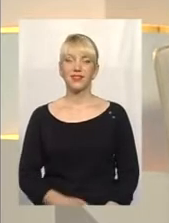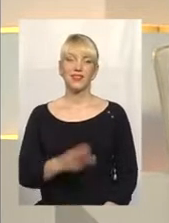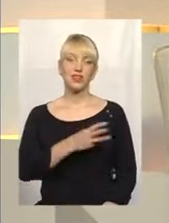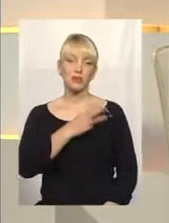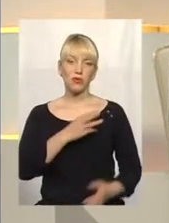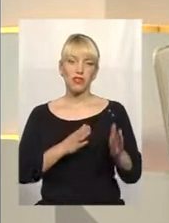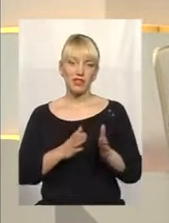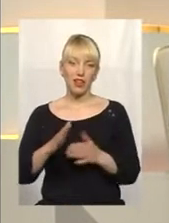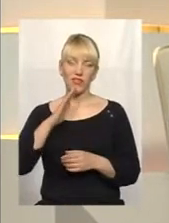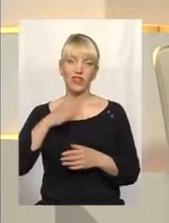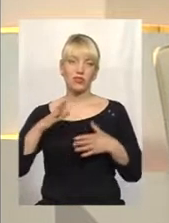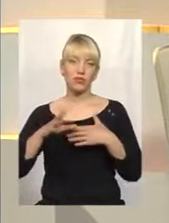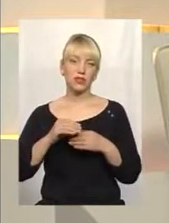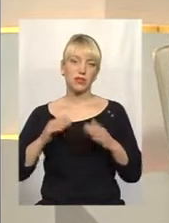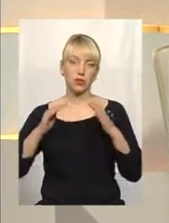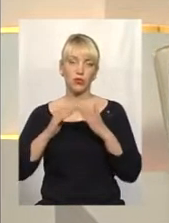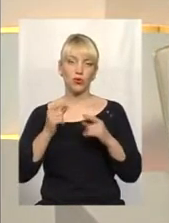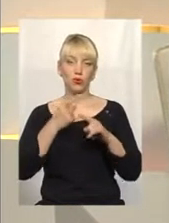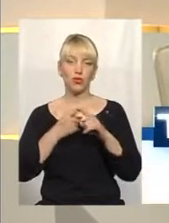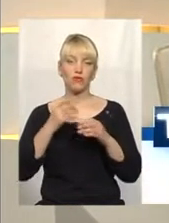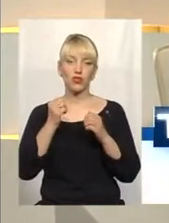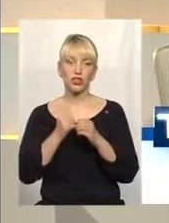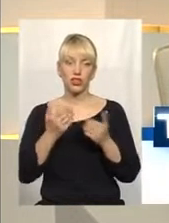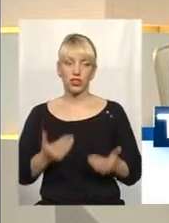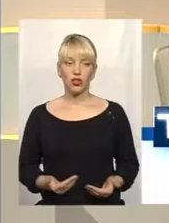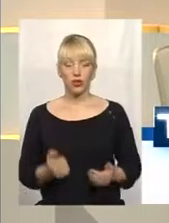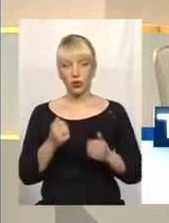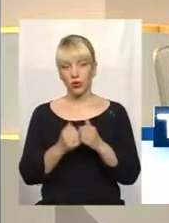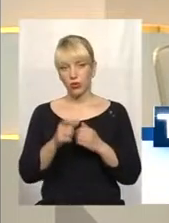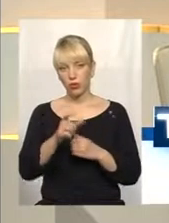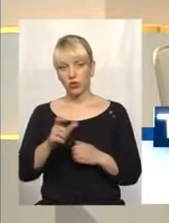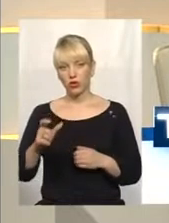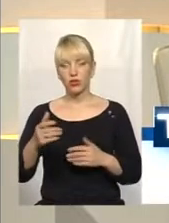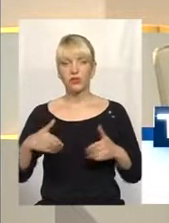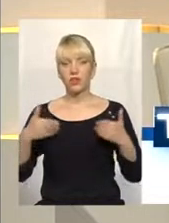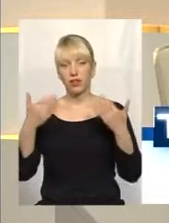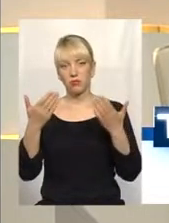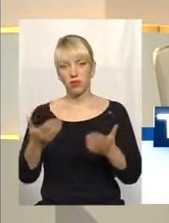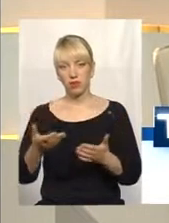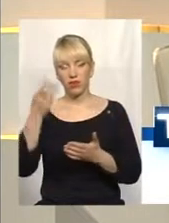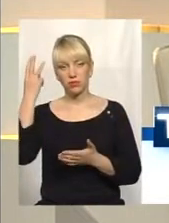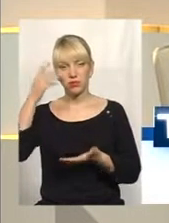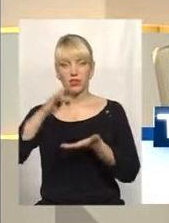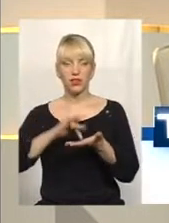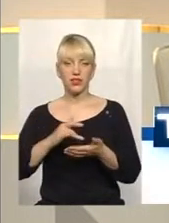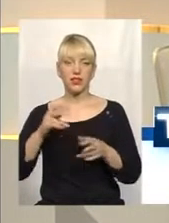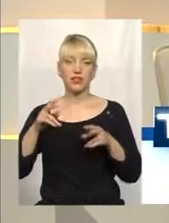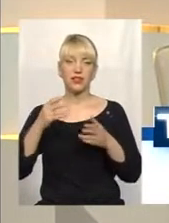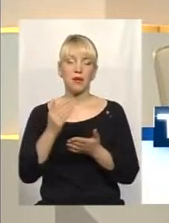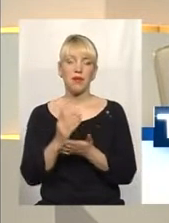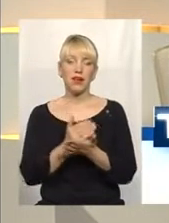побажаннями злагоди у нашому спільному домі та позитив у житті кожного вас вітає Хмельницька телекомпанія «Поділля Центр» і передача